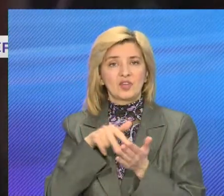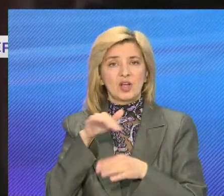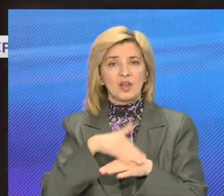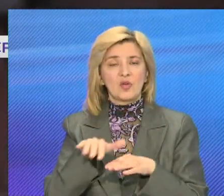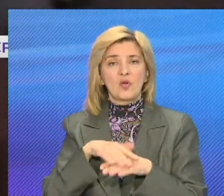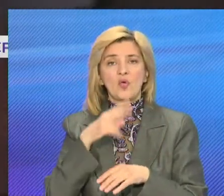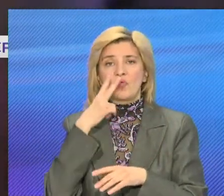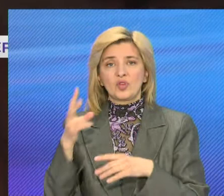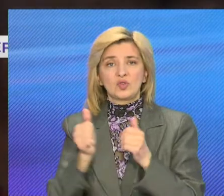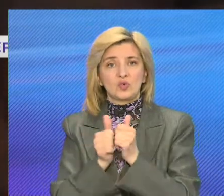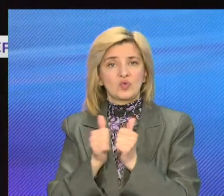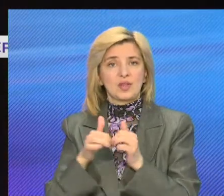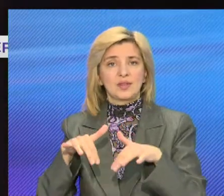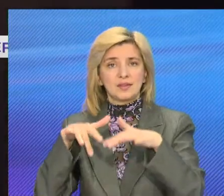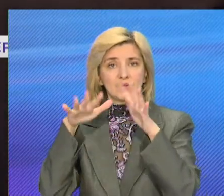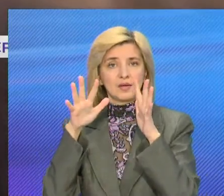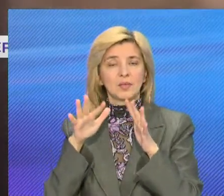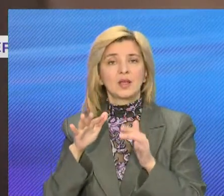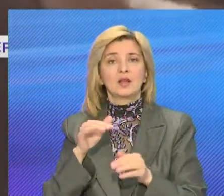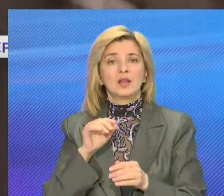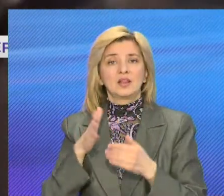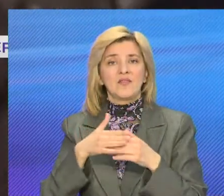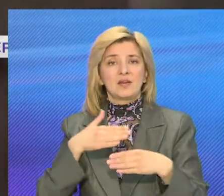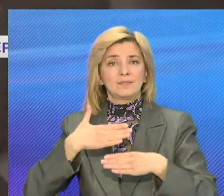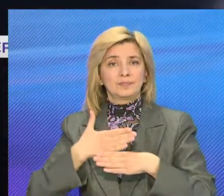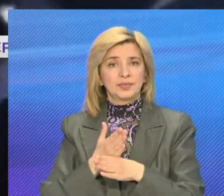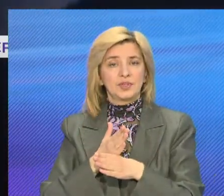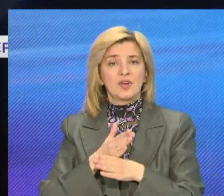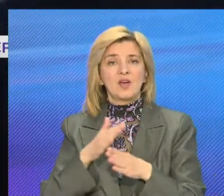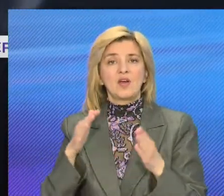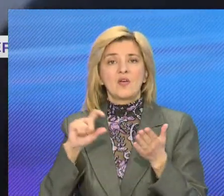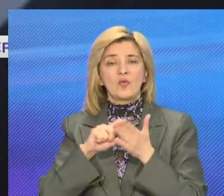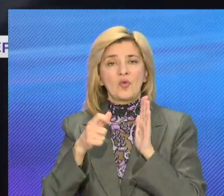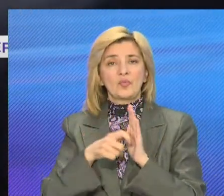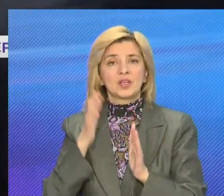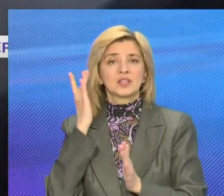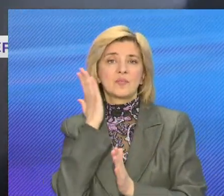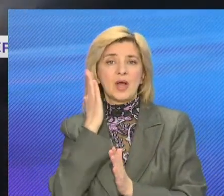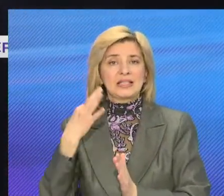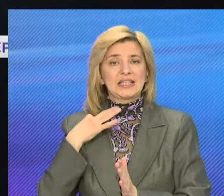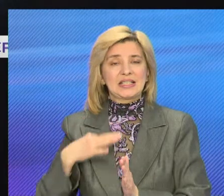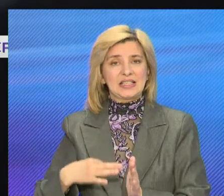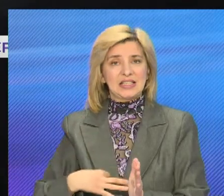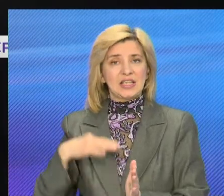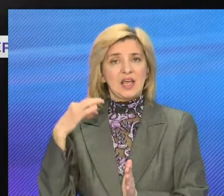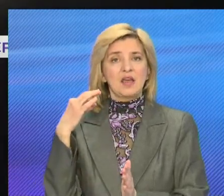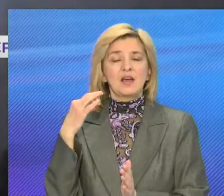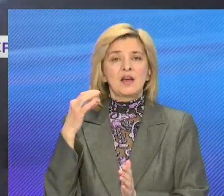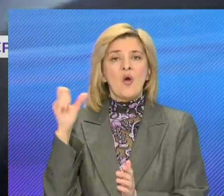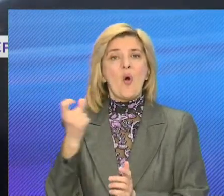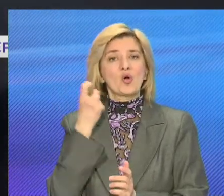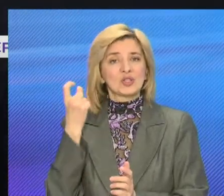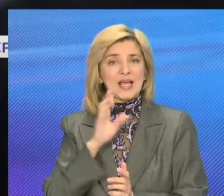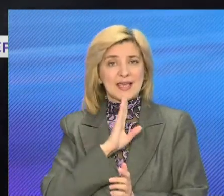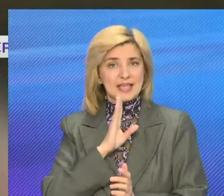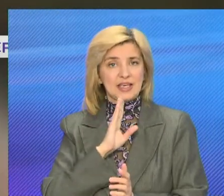кватеры суседа. Замкненный звер пришлось выбить. У жилым покое на матраце спал сын господыни житла 1977